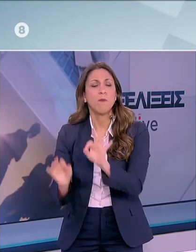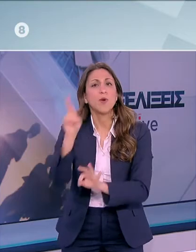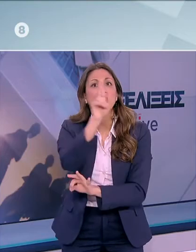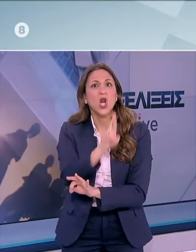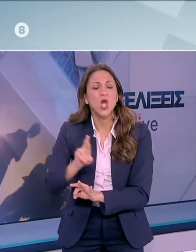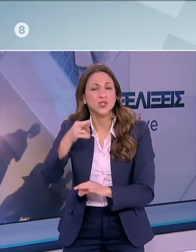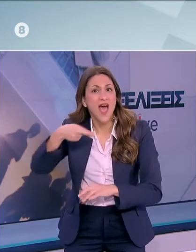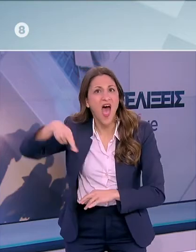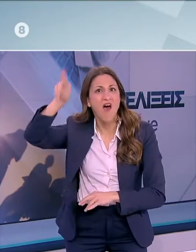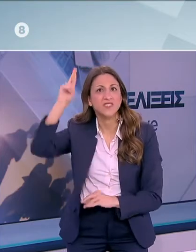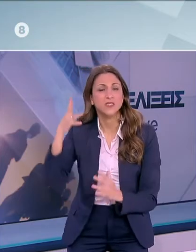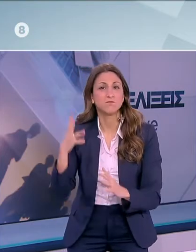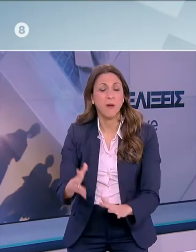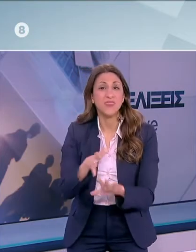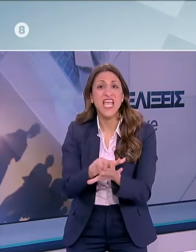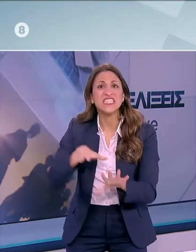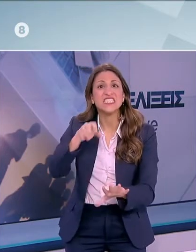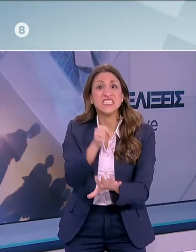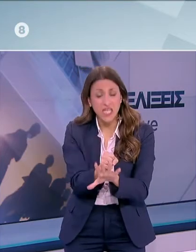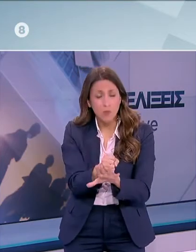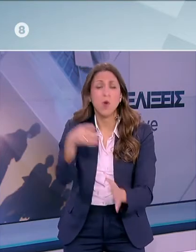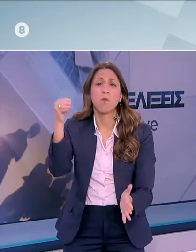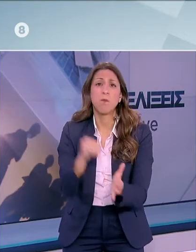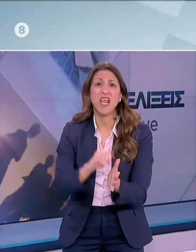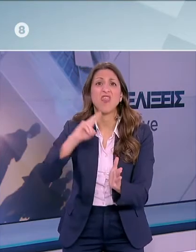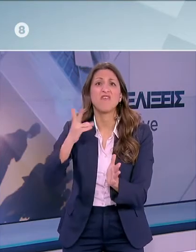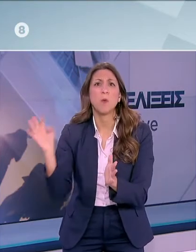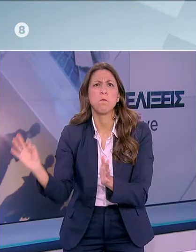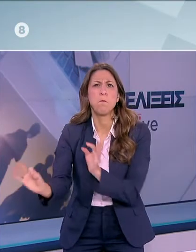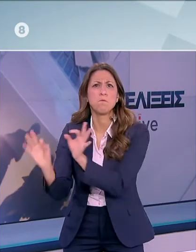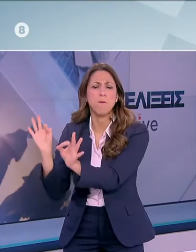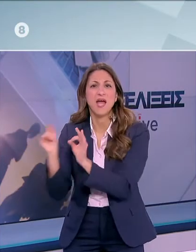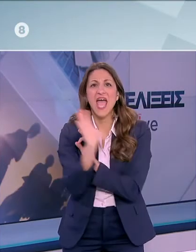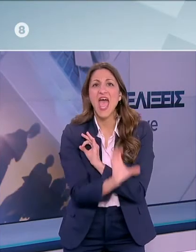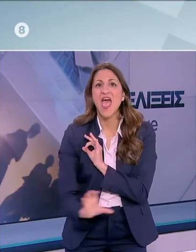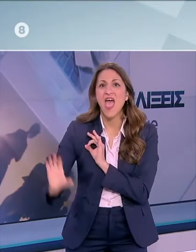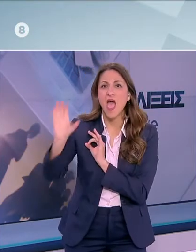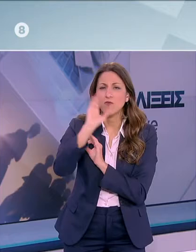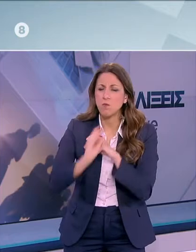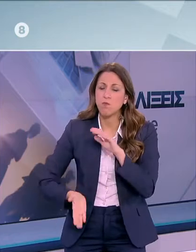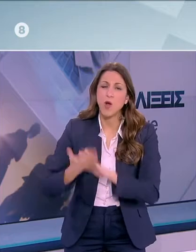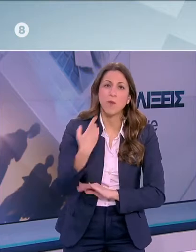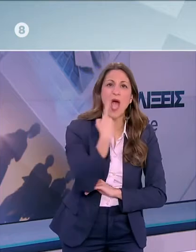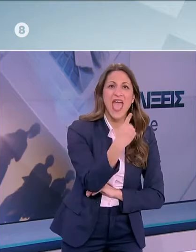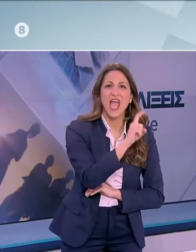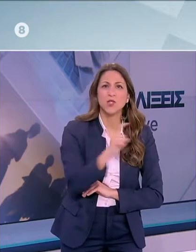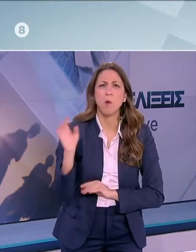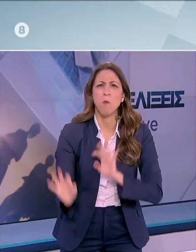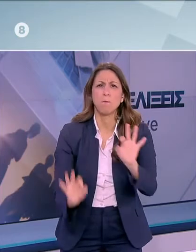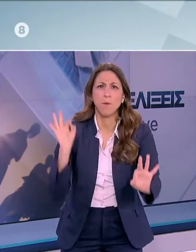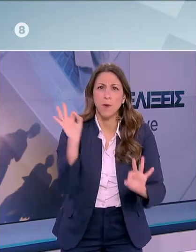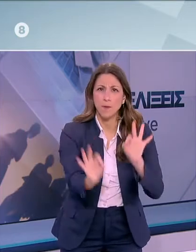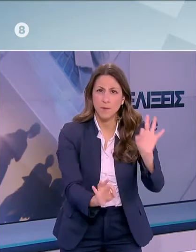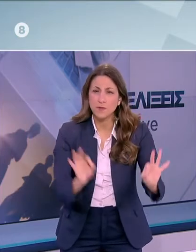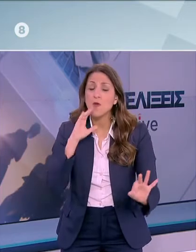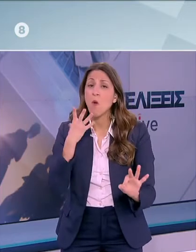έχει αυξηθεί και η Σιγκαπούρη αντιμετωπίζει δεύτερο κύμα του ιού. Στην Ευρώπη έχουμε ξεπεράσει το 1 εκατομμύριο κρούσματα